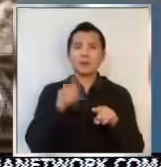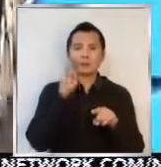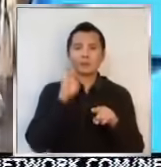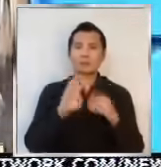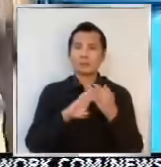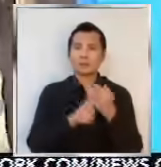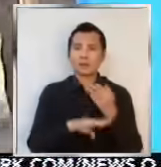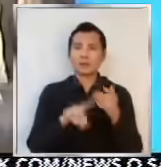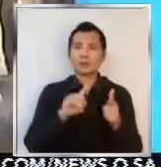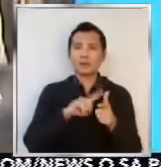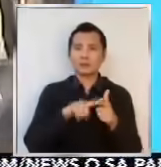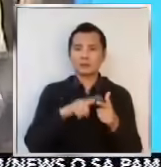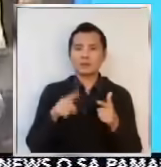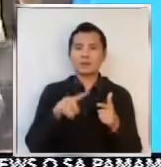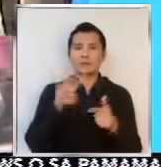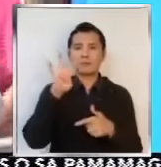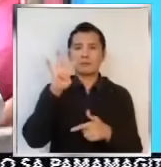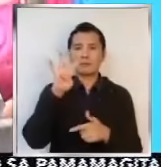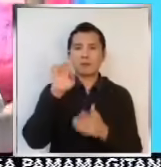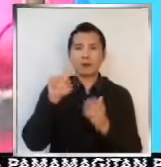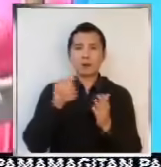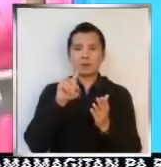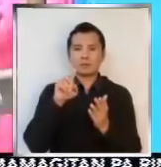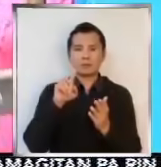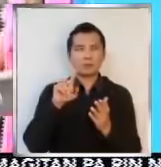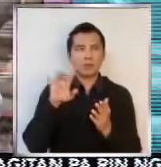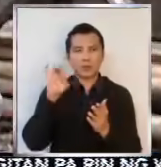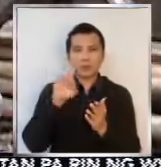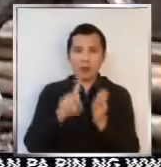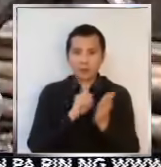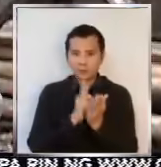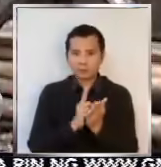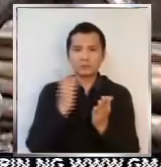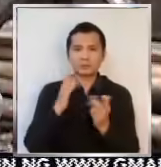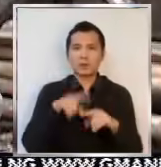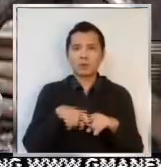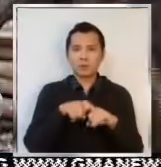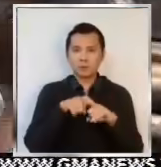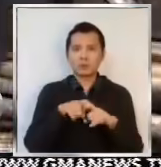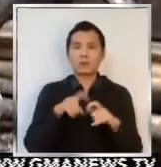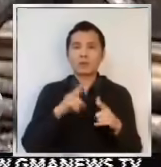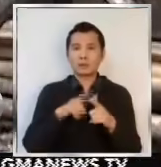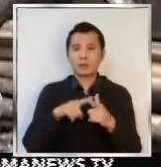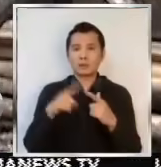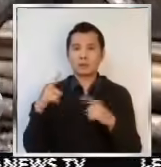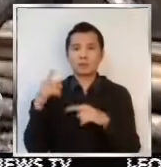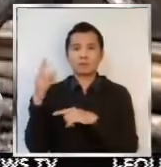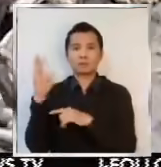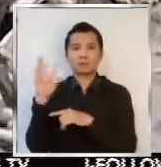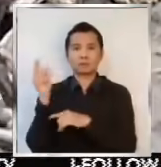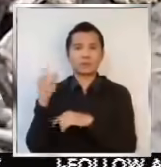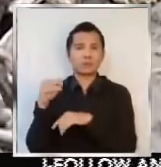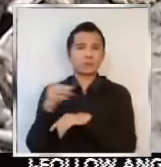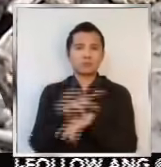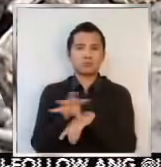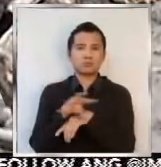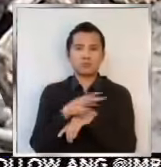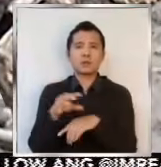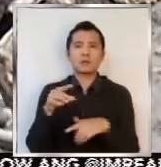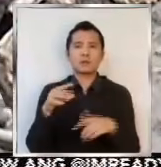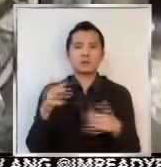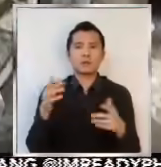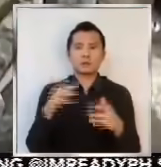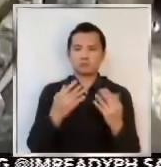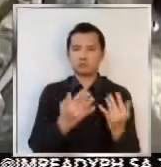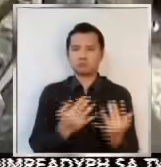power interruption. Agad rumisponde ang mga kawali ng fire station. Matapos ang 20 minuto, naapula ang sunog. Sa inisyal na